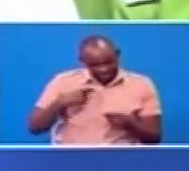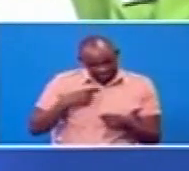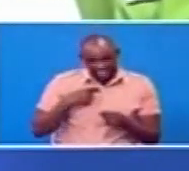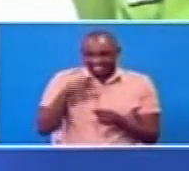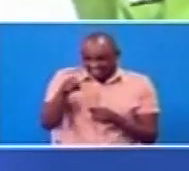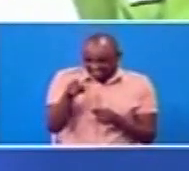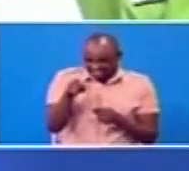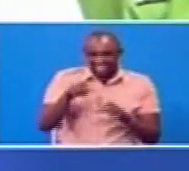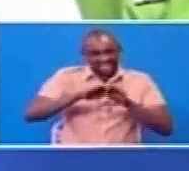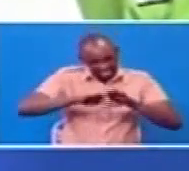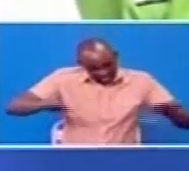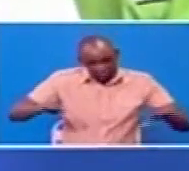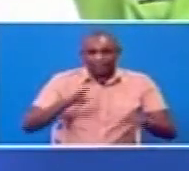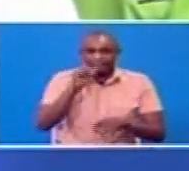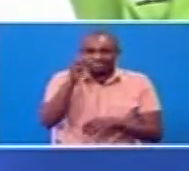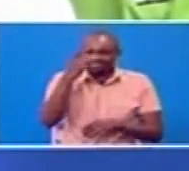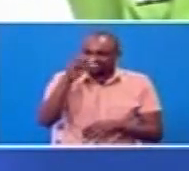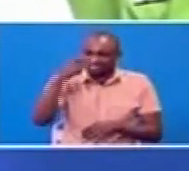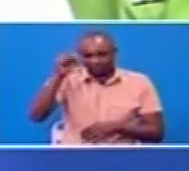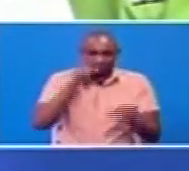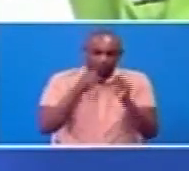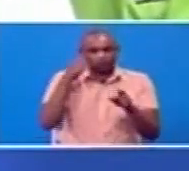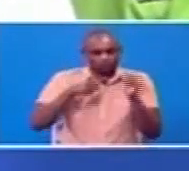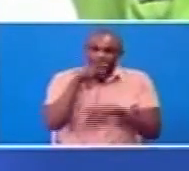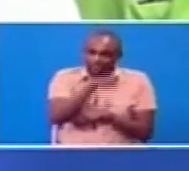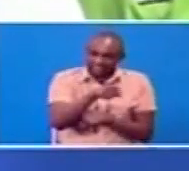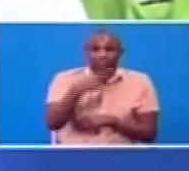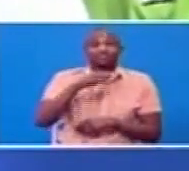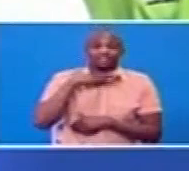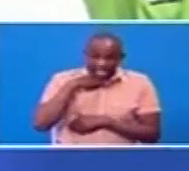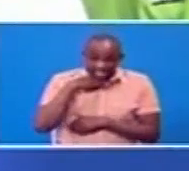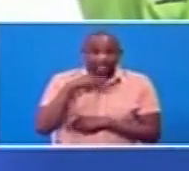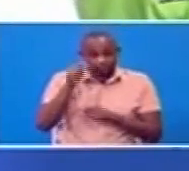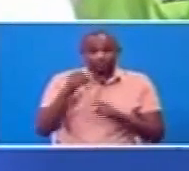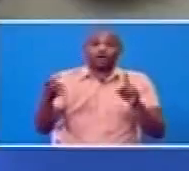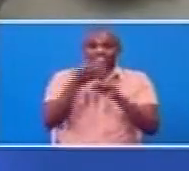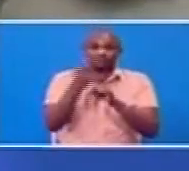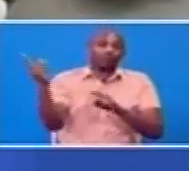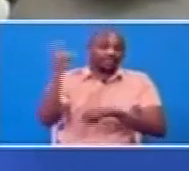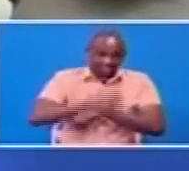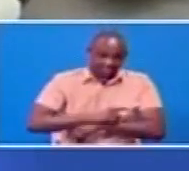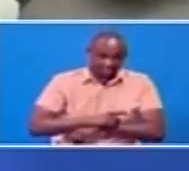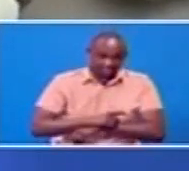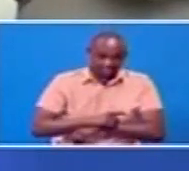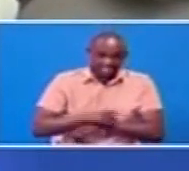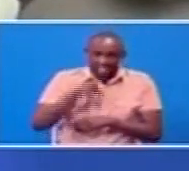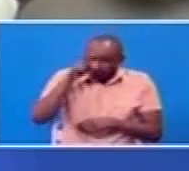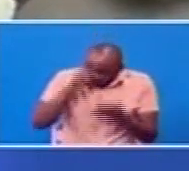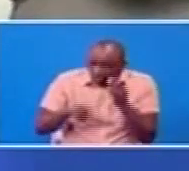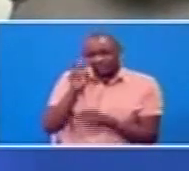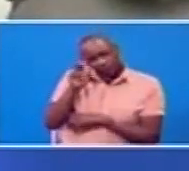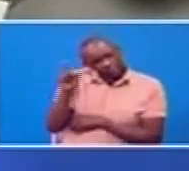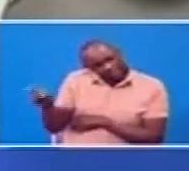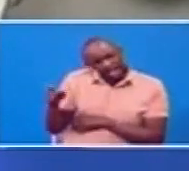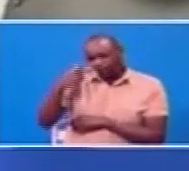Muliro fought and lived for and which he died hoping shall be achieved one day. Kati ya mambo yaliyoonekana